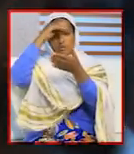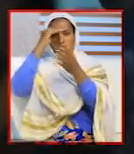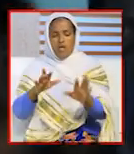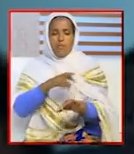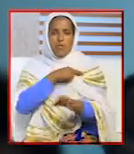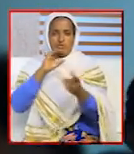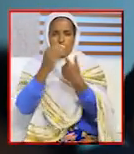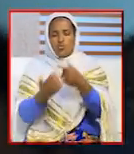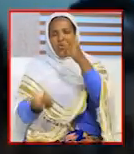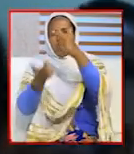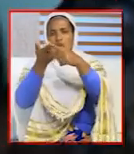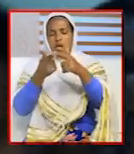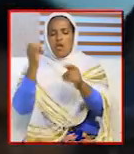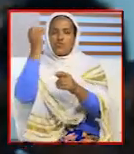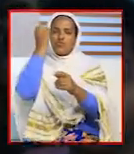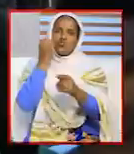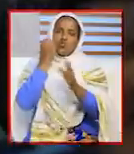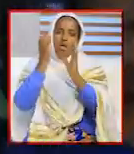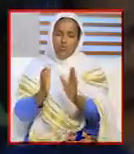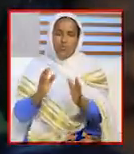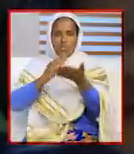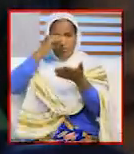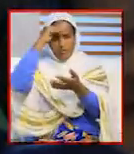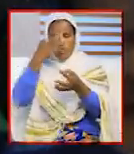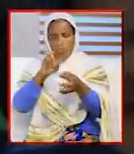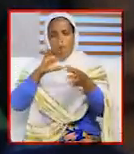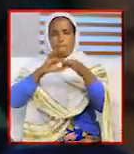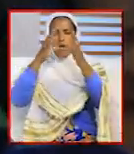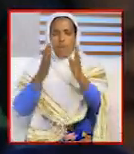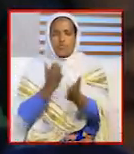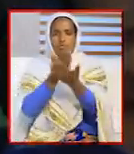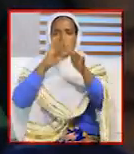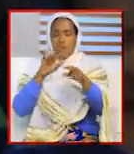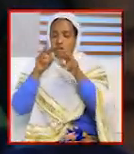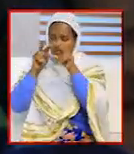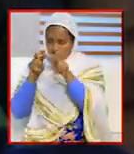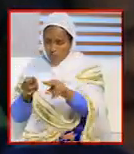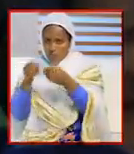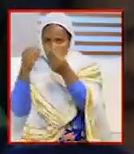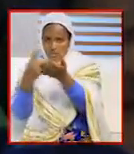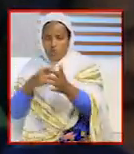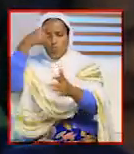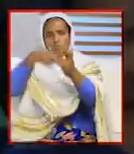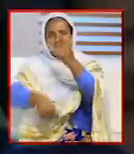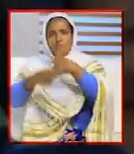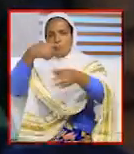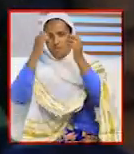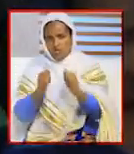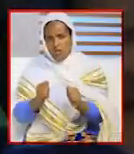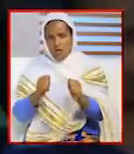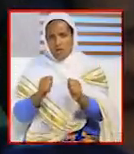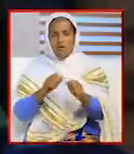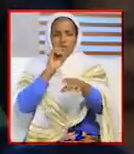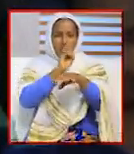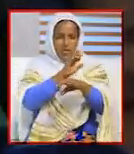የትምርታይ ማኖት ቢሆን ሁለተኛው ደግሞ ጾታዊ ትምርት ቢሆን ወይ ደግሞ ማህበራዊ ጉዳይ ላይ የሚያተኩሩ ቢሆን ውጤታማ ይሆናል።